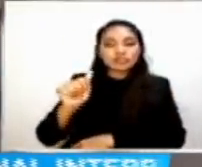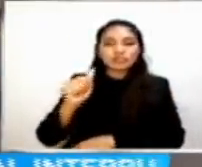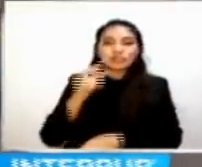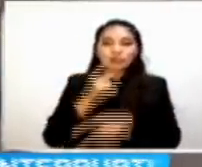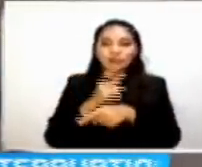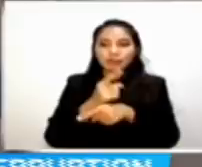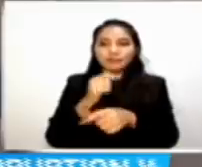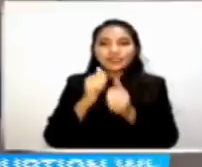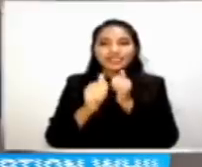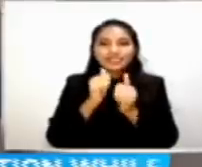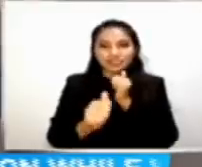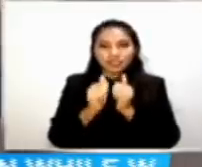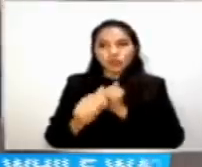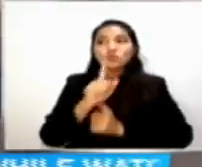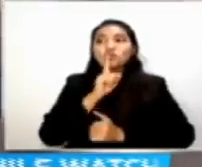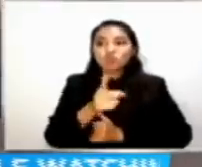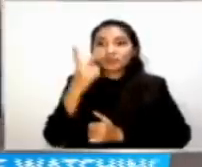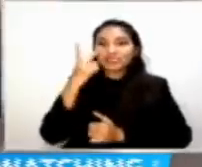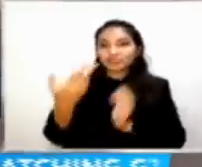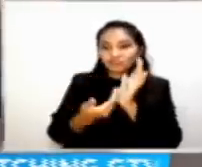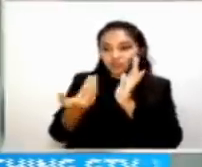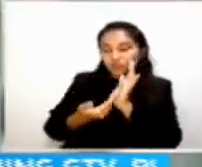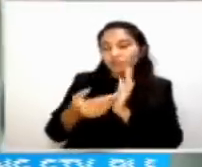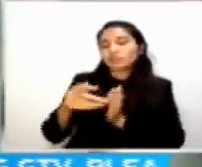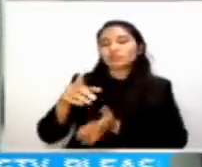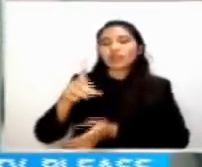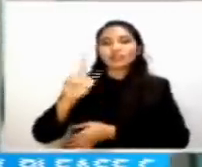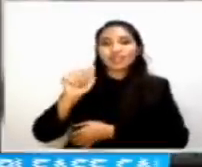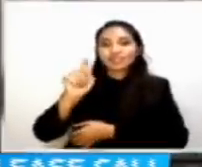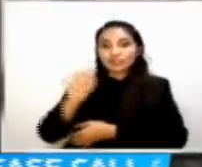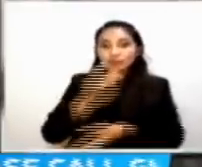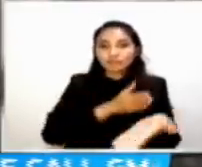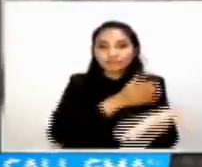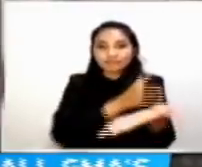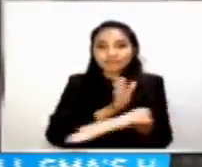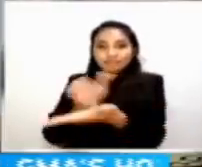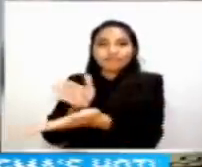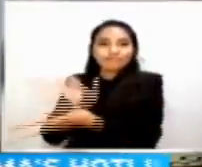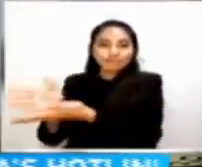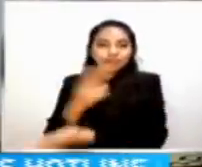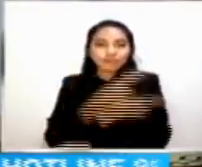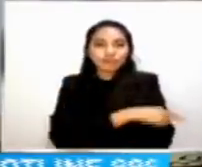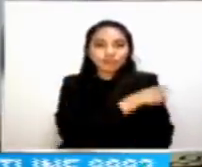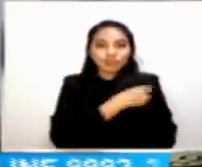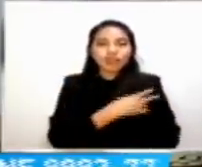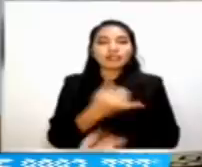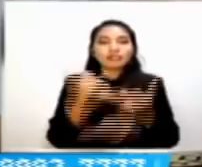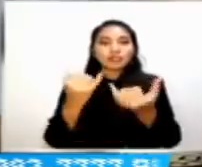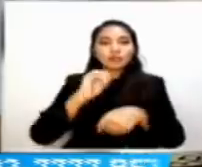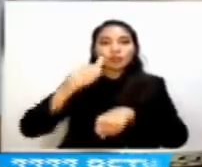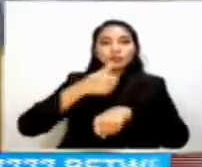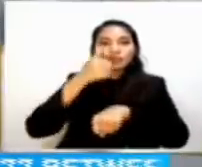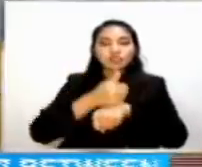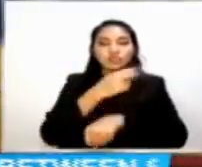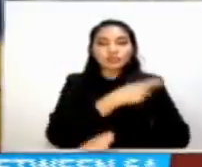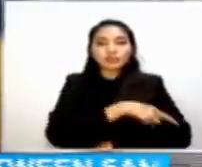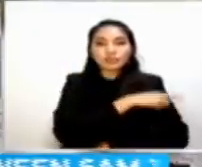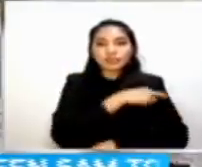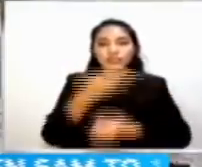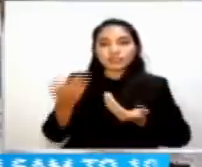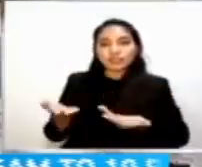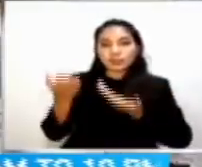our one hospital command. Umiikot sila araw-araw. Kaya uobligahin na ang mga ospital na magsumiti ng datos kada